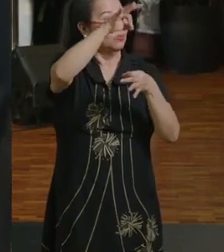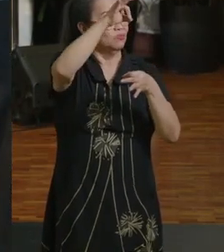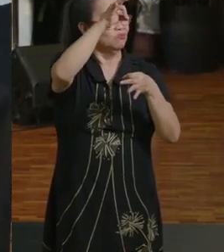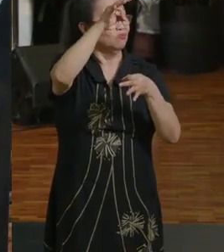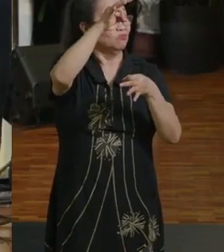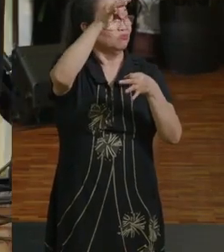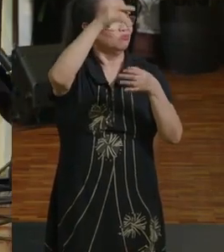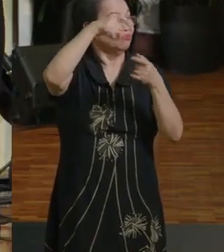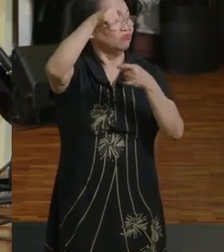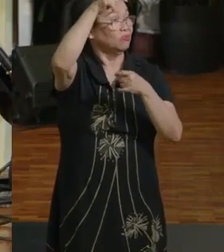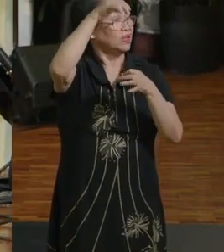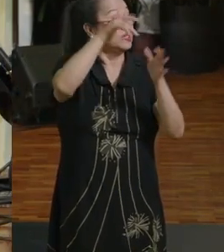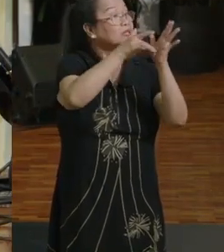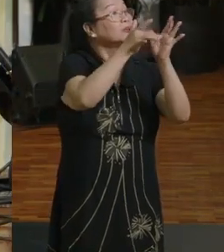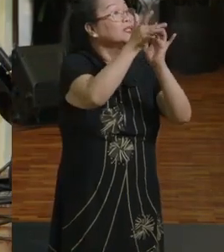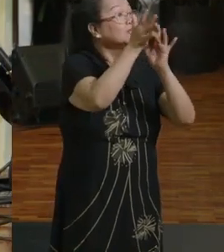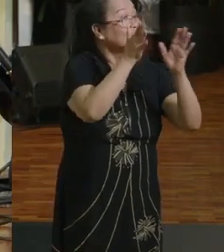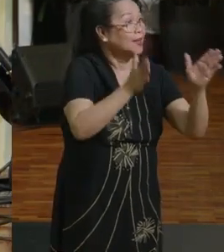mga Kristiyano po